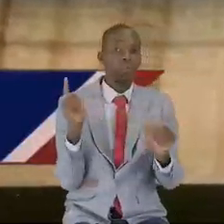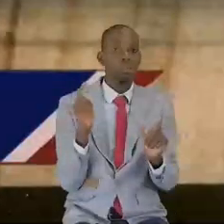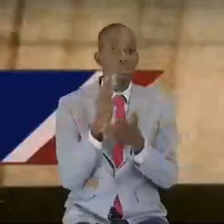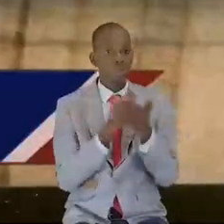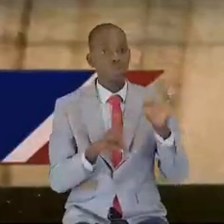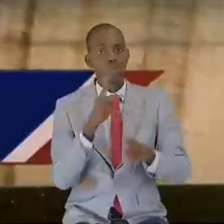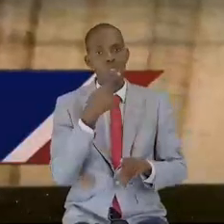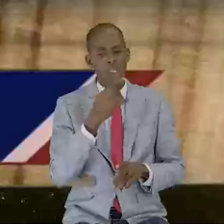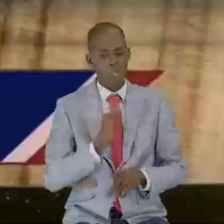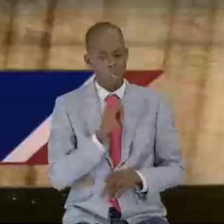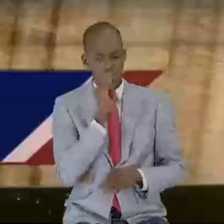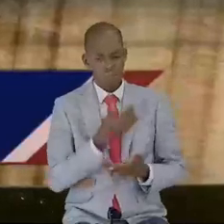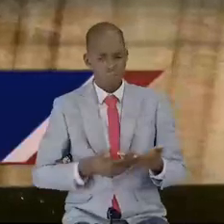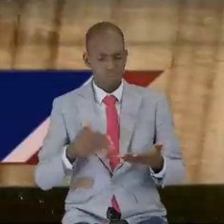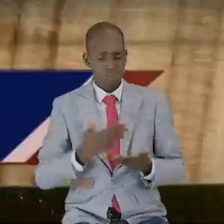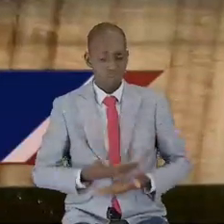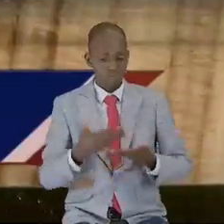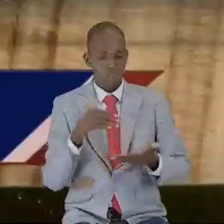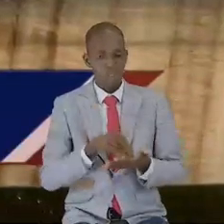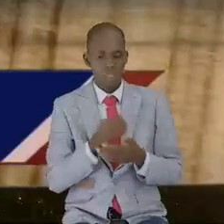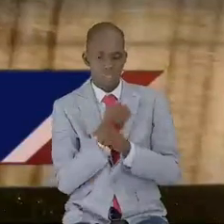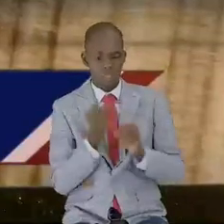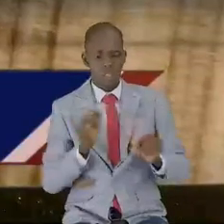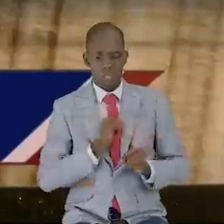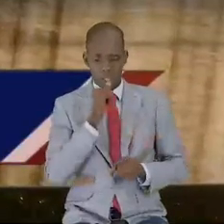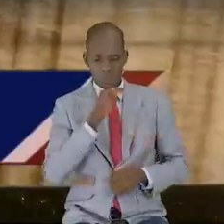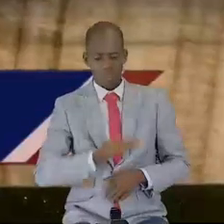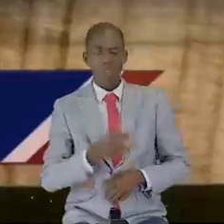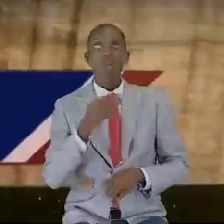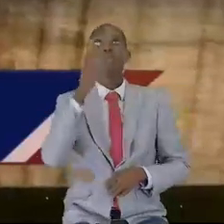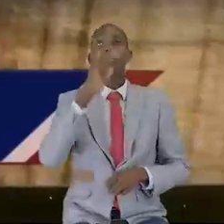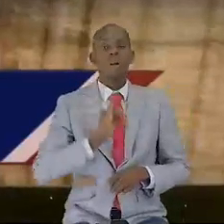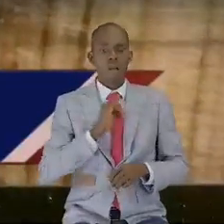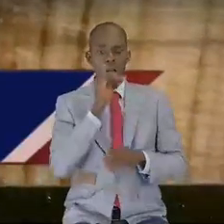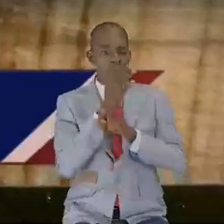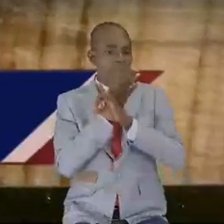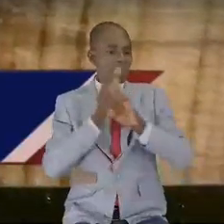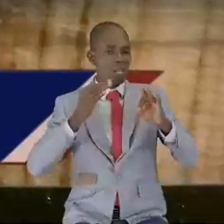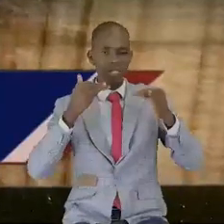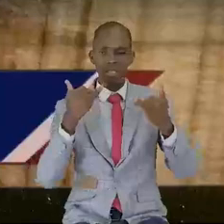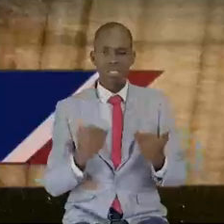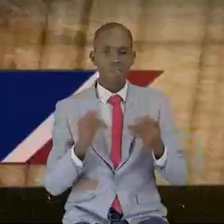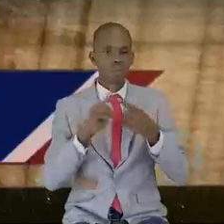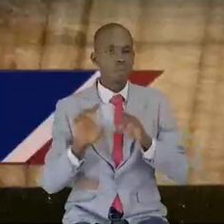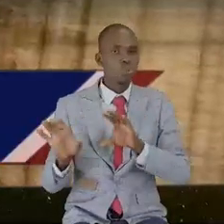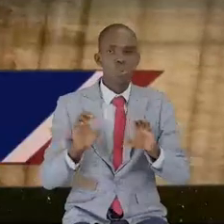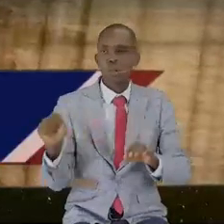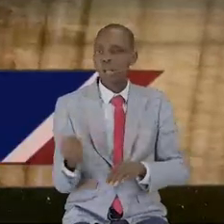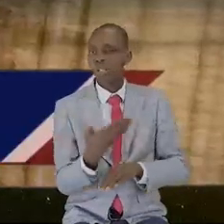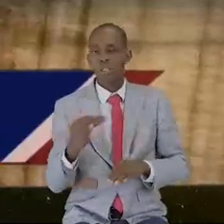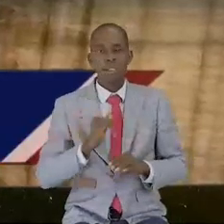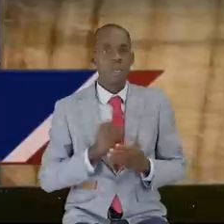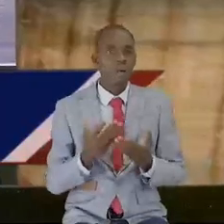de nouveau, je suis sauvé, je suis enfant de Dieu, j'ai la liberté maintenant de faire tout ce que je veux